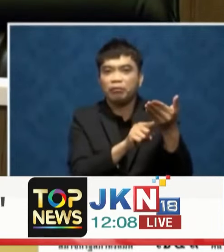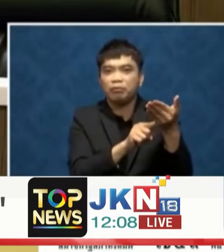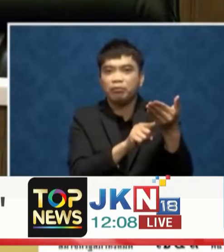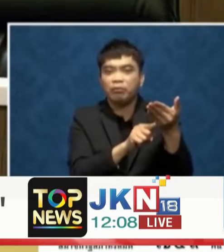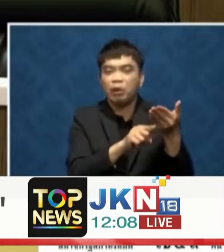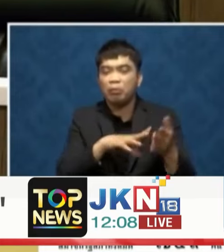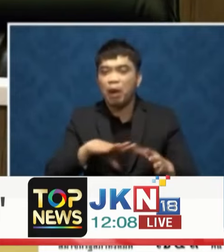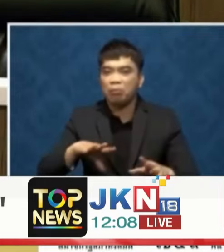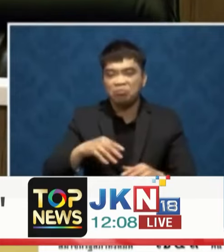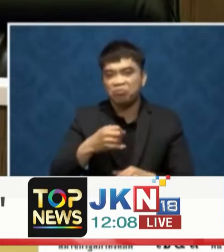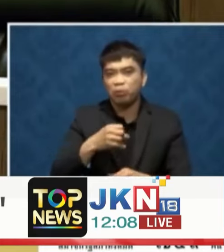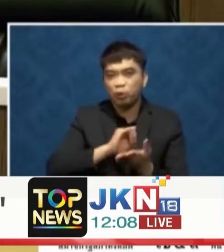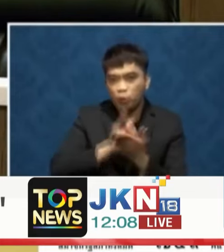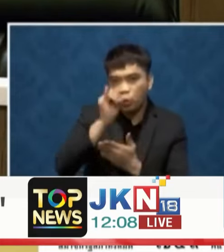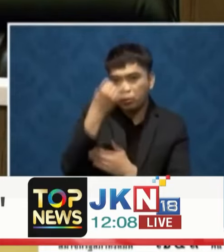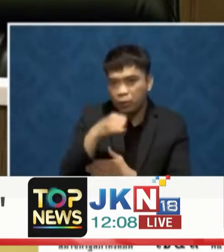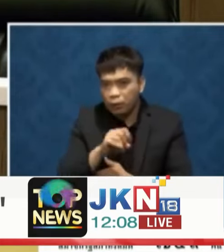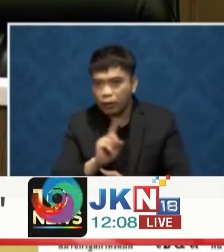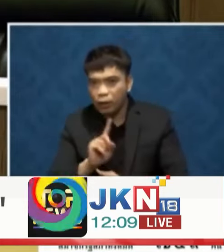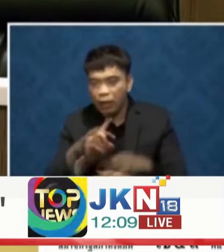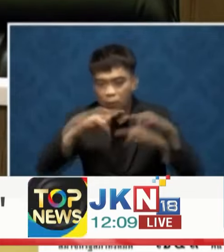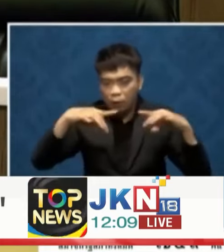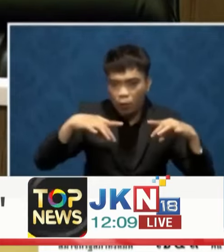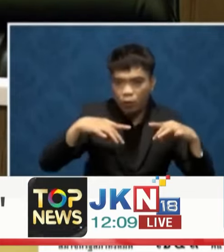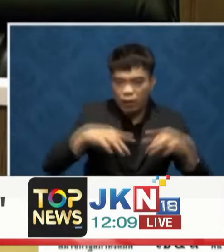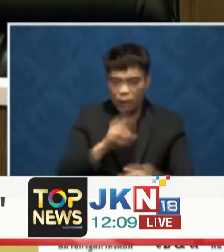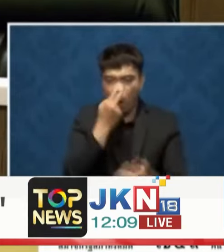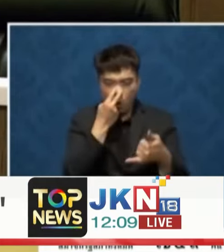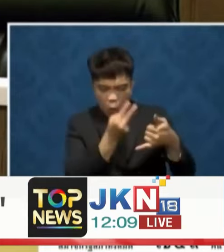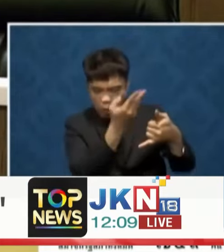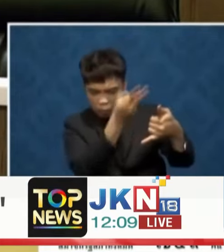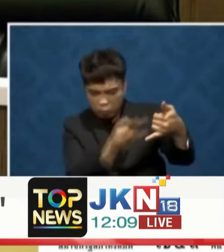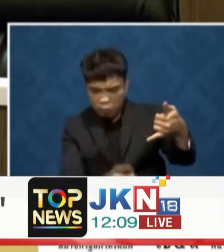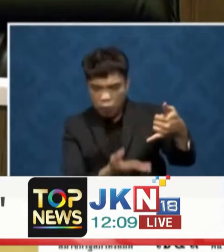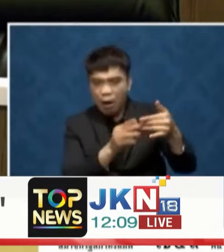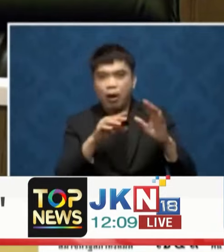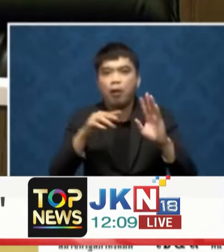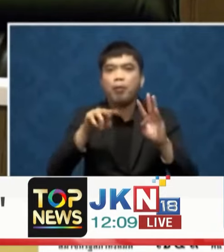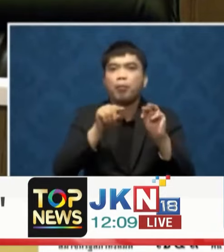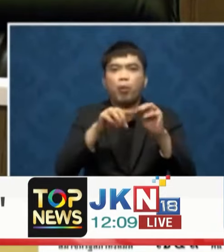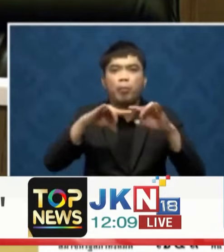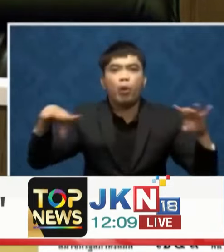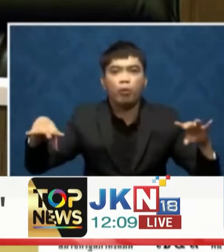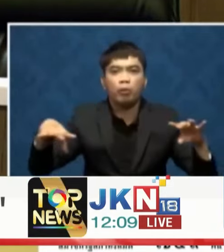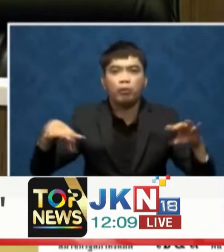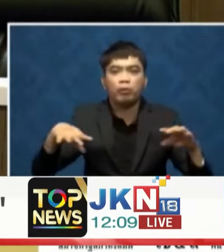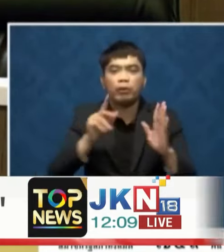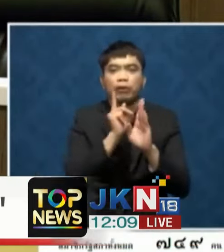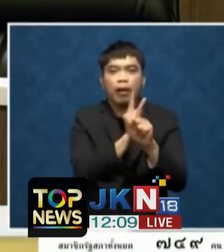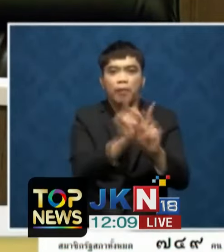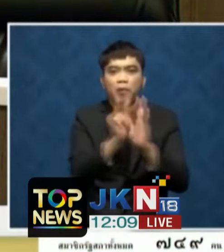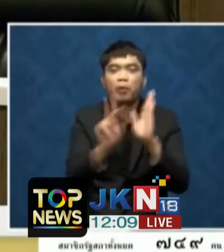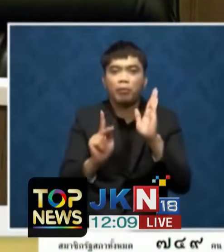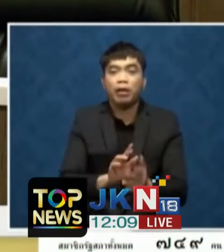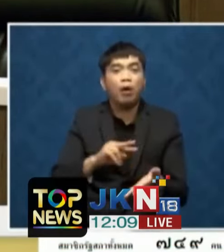ทางด้านของเลขาธิการรัฐมนตรีเนี่ยมีการยื่นไปสอบถามเรื่องของคุณสมบัติรัฐมนตรีหลายคนก็เลยคาดการว่านี่น่าจะไปเอ็นหนึ่งพยานว่